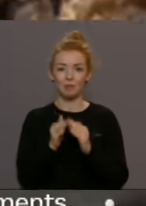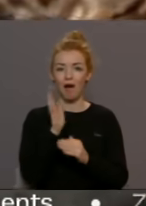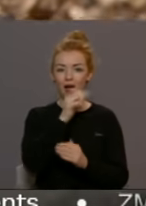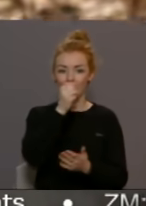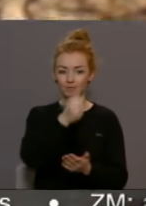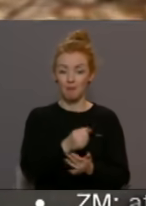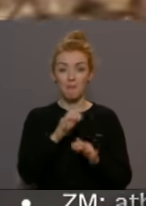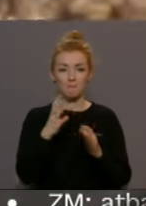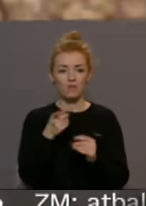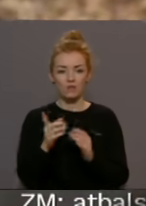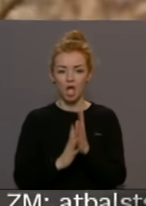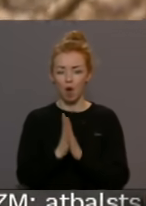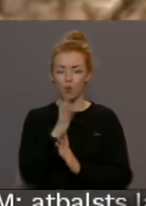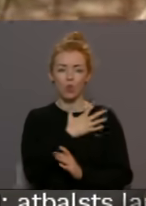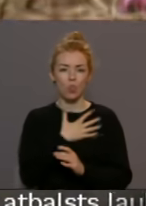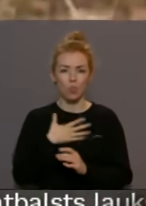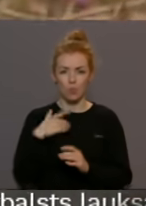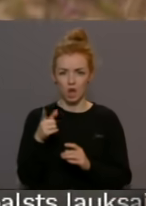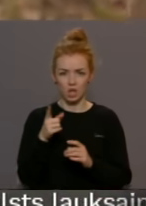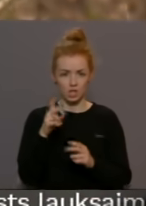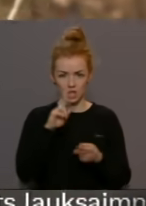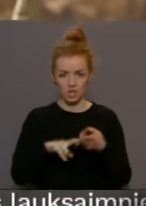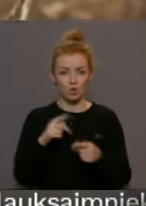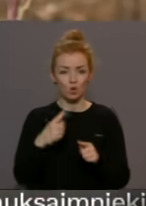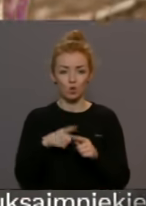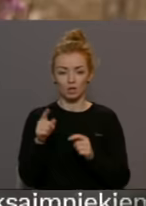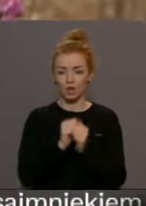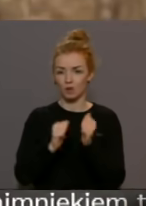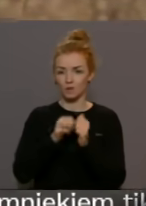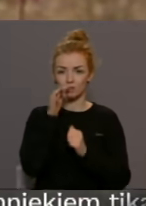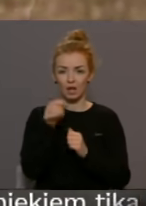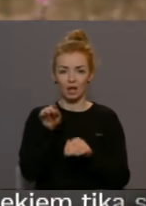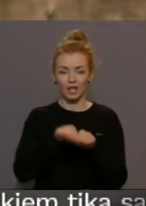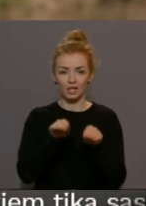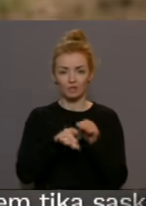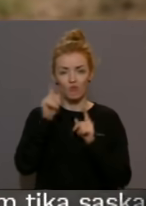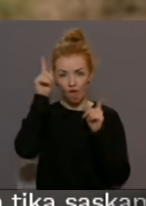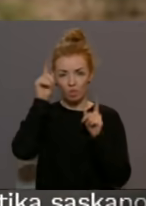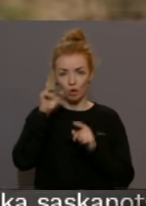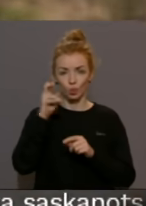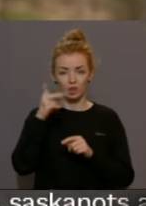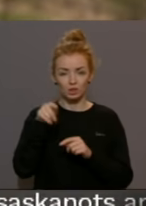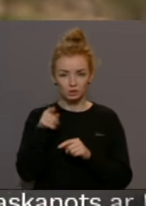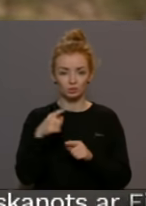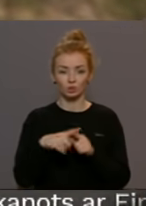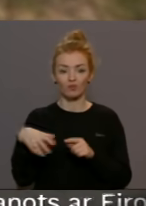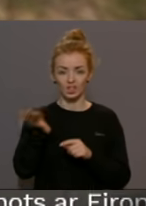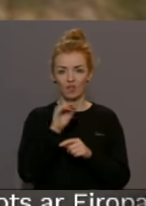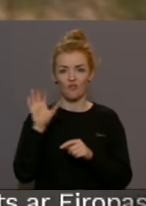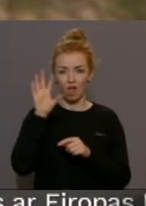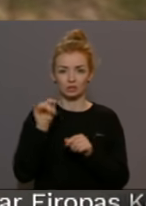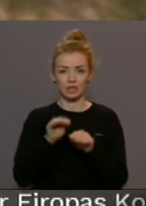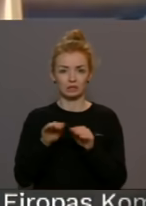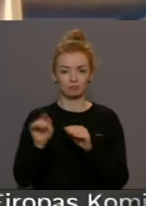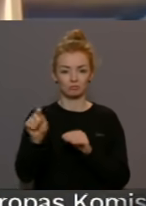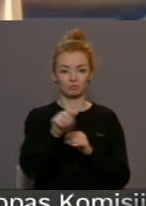mājām, taču šī augi ir ļoti indīgi. Biologiem tos pielīdzinot pat velna rutkam vai driģenēm, kas sastopam visā valsts teritorijā.